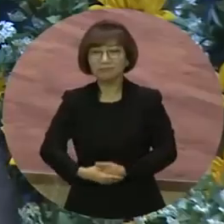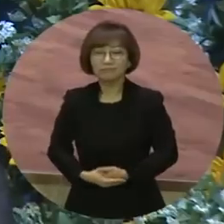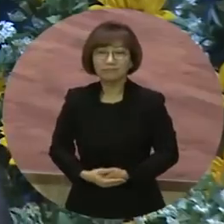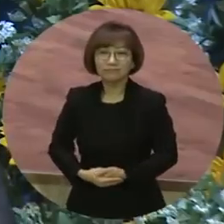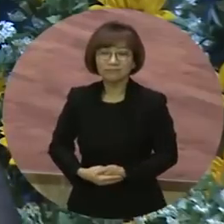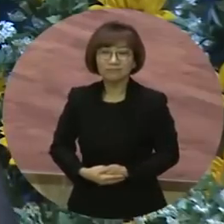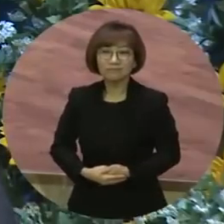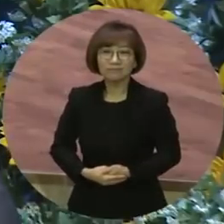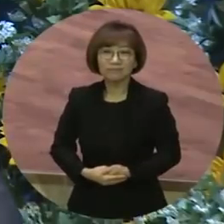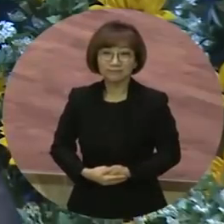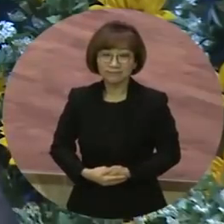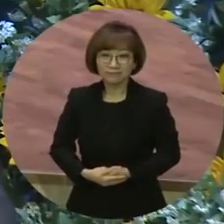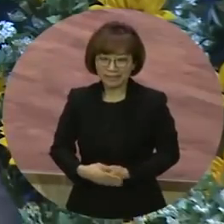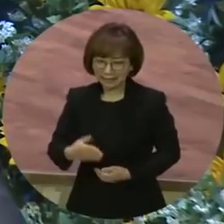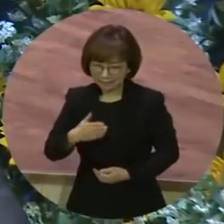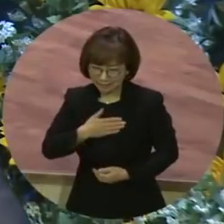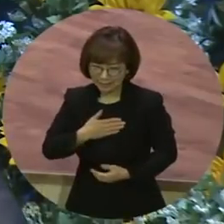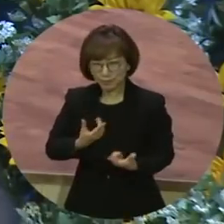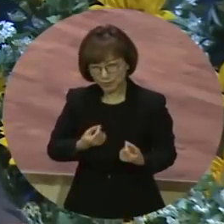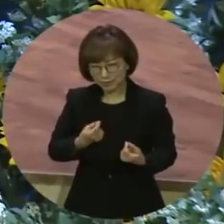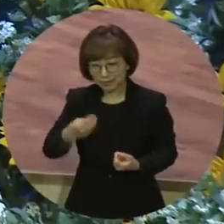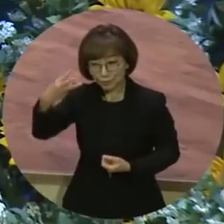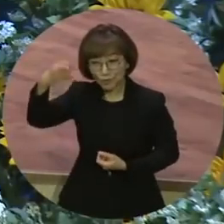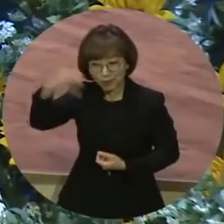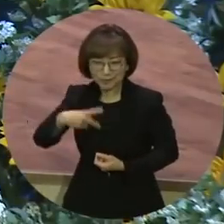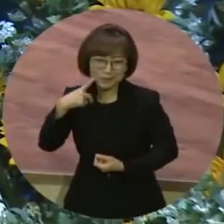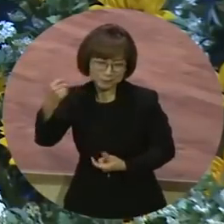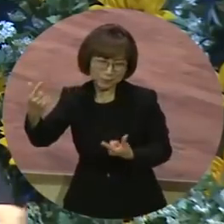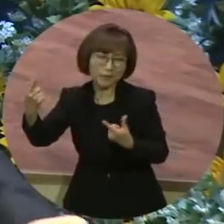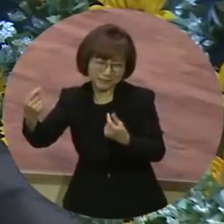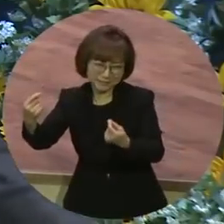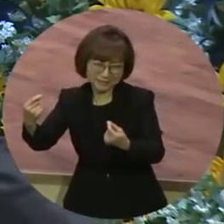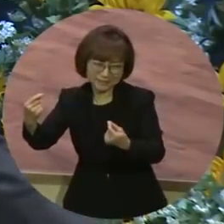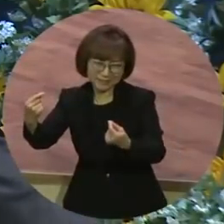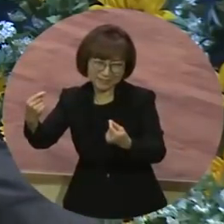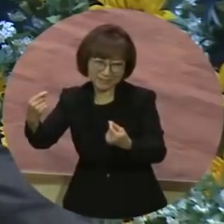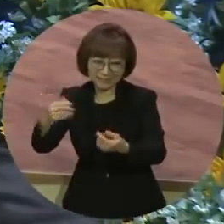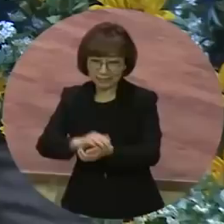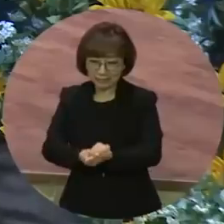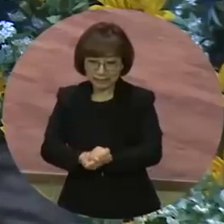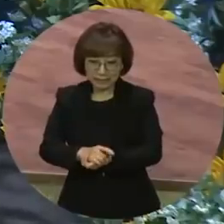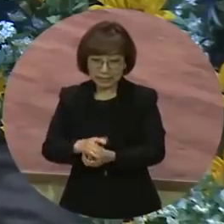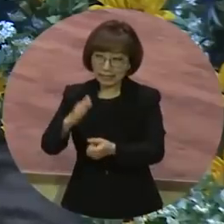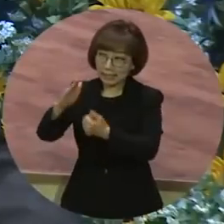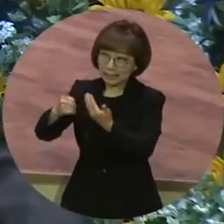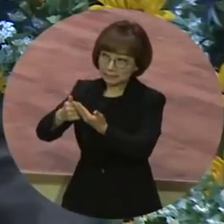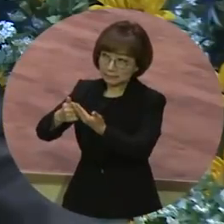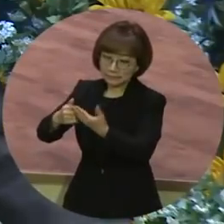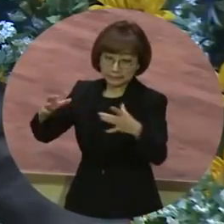글쎄요 저도 마찬가지 유목사도 마찬가지 이 전도자들에게요 자랑할 것이 아무것도 없도록